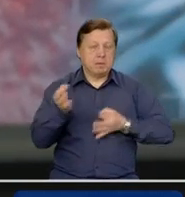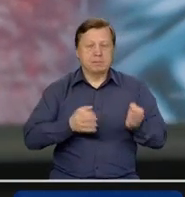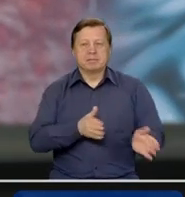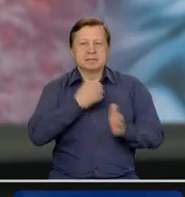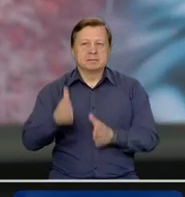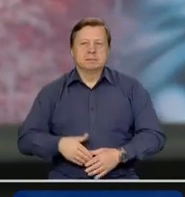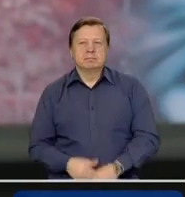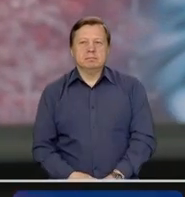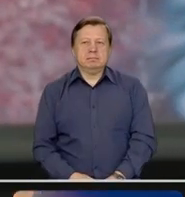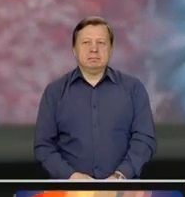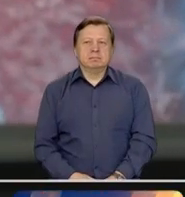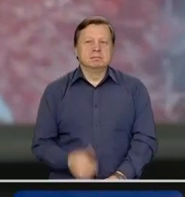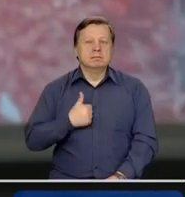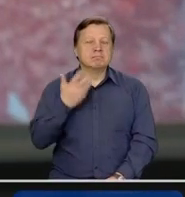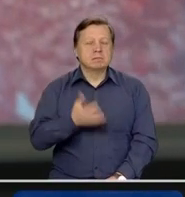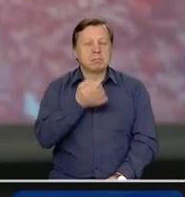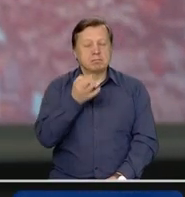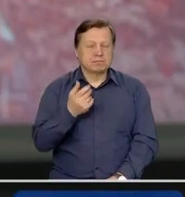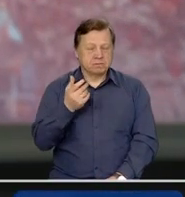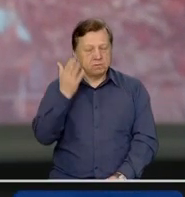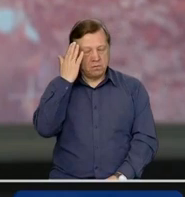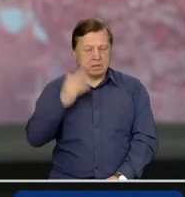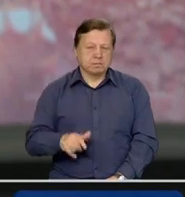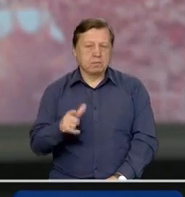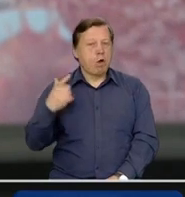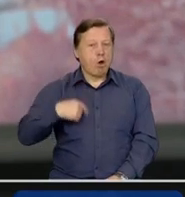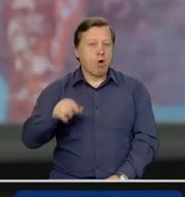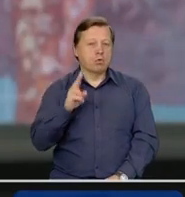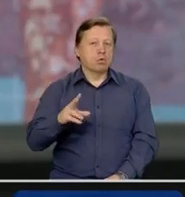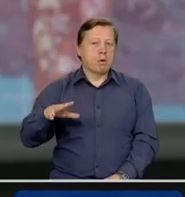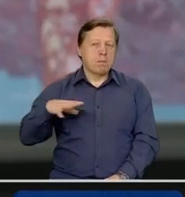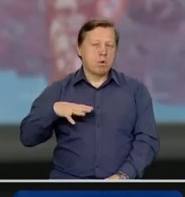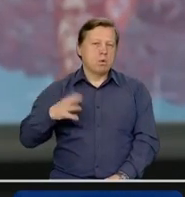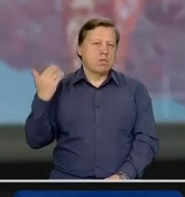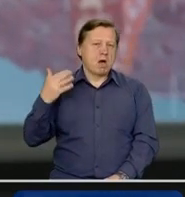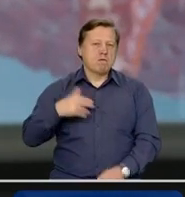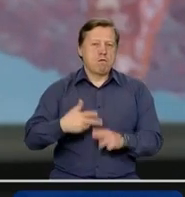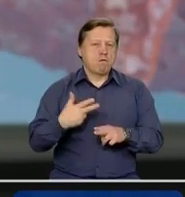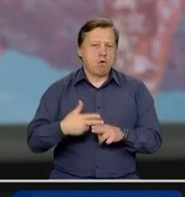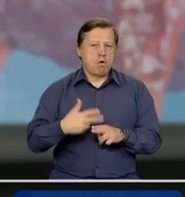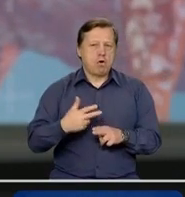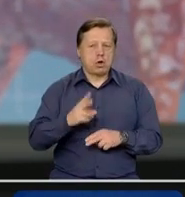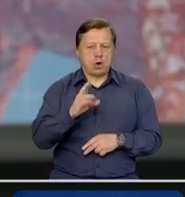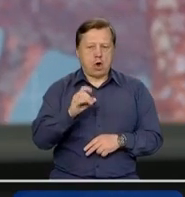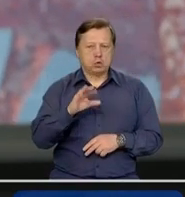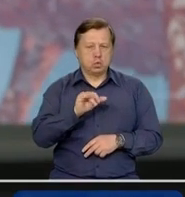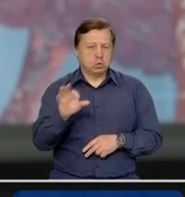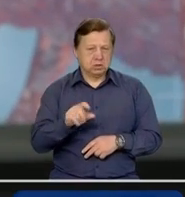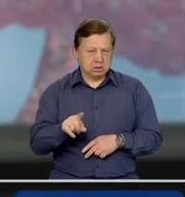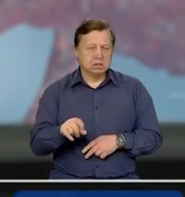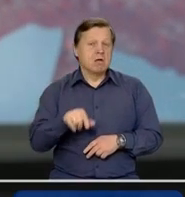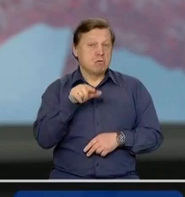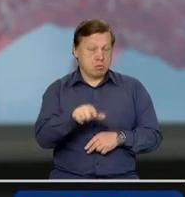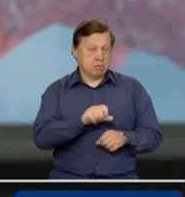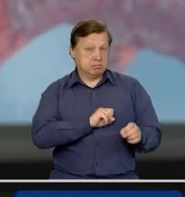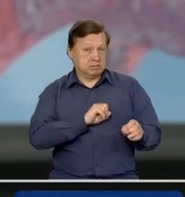kolejne. Chciałabym się dowiedzieć, czy osoba, która przechodziła w dzieciństwie chorobę taką jak koklusz, jest bardziej narażona na